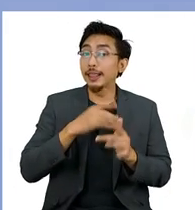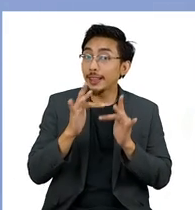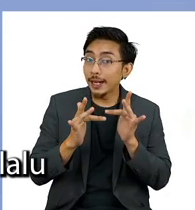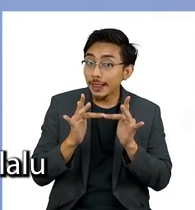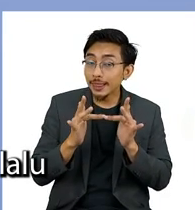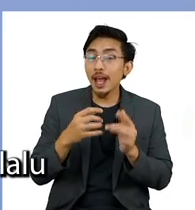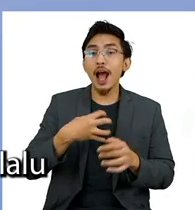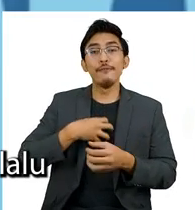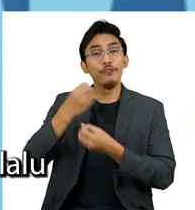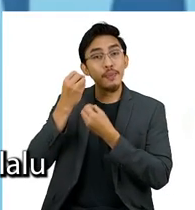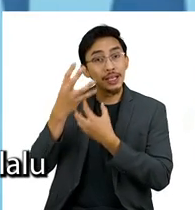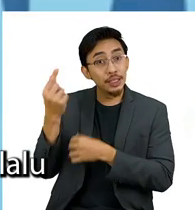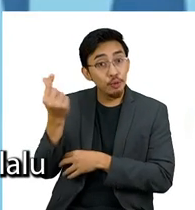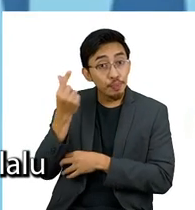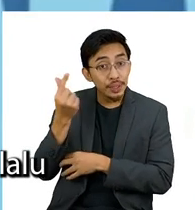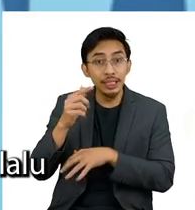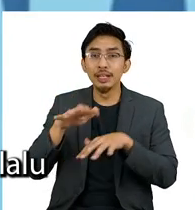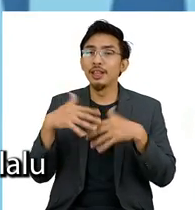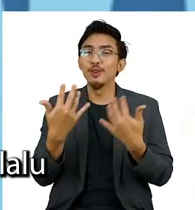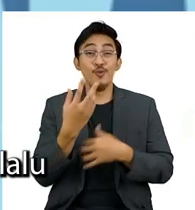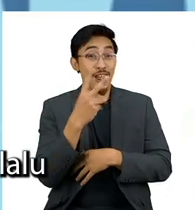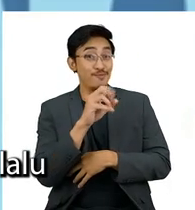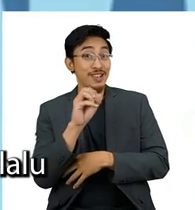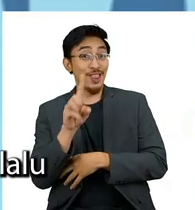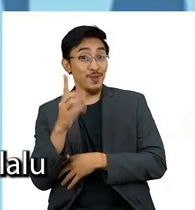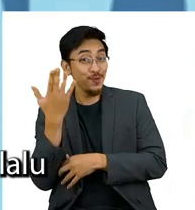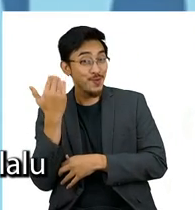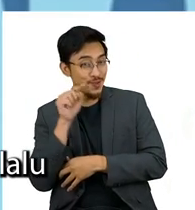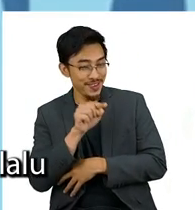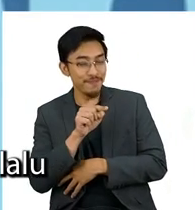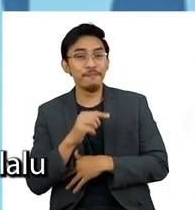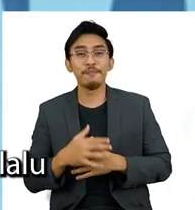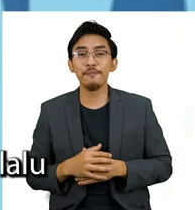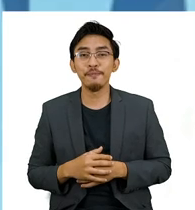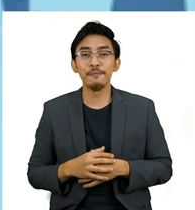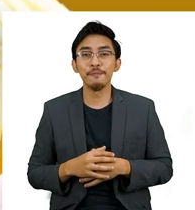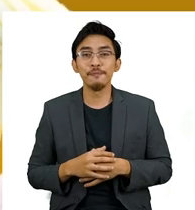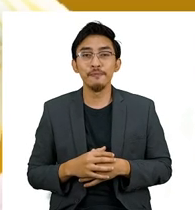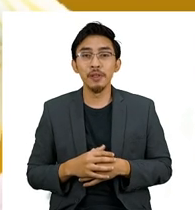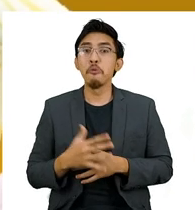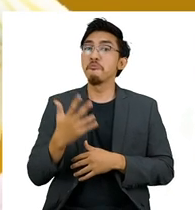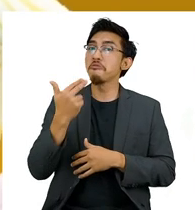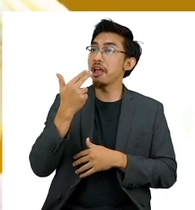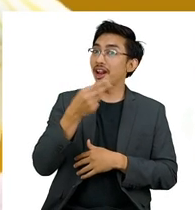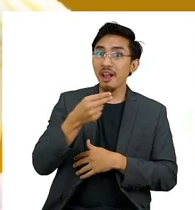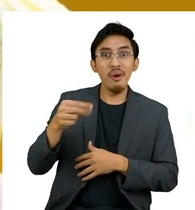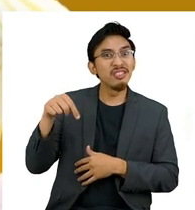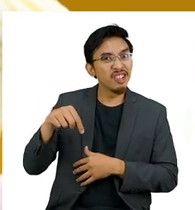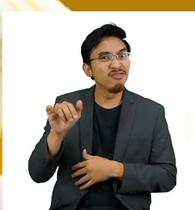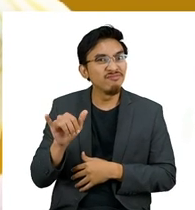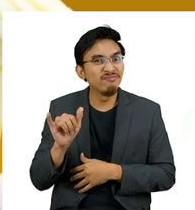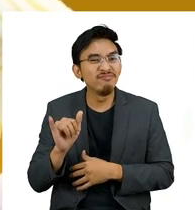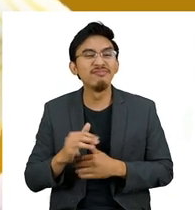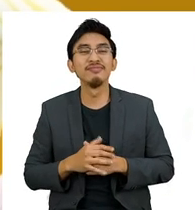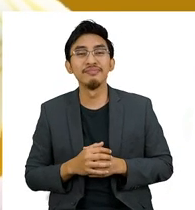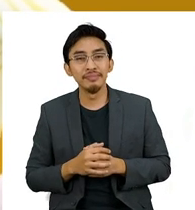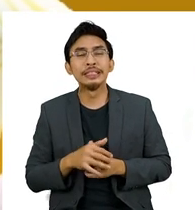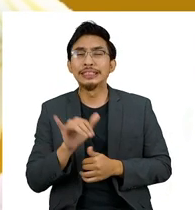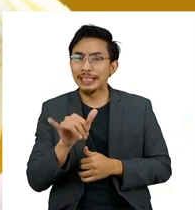internet, dan hak atas informasi dan informasi publik pada tahun 2021 yang lalu. Wah, keren juga Indonesia